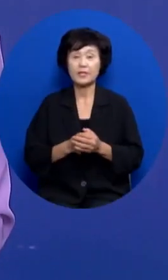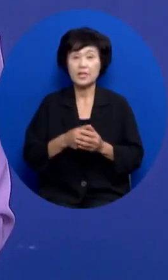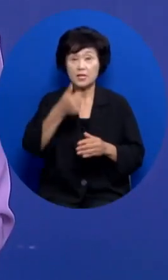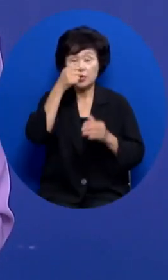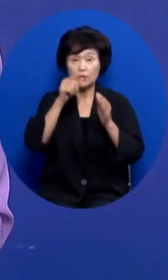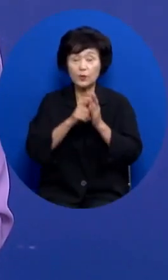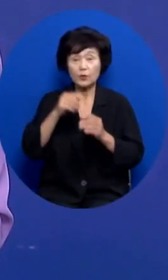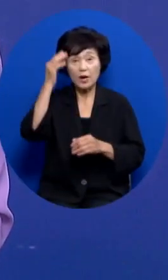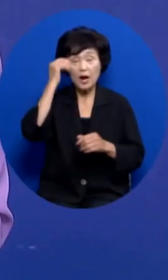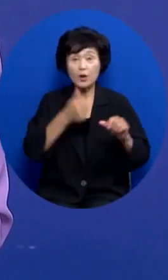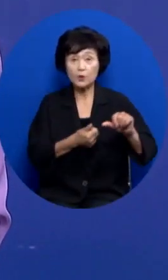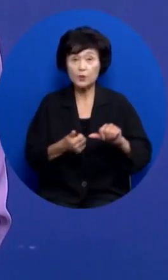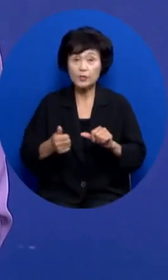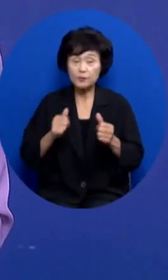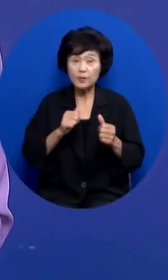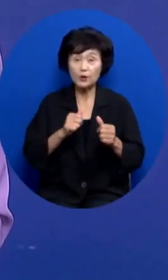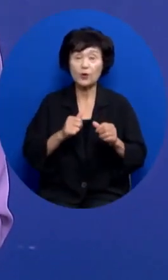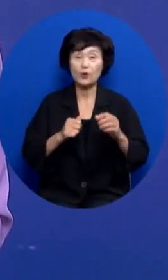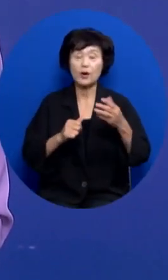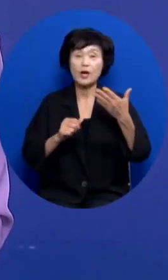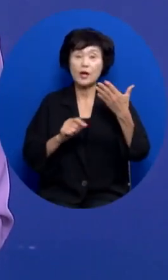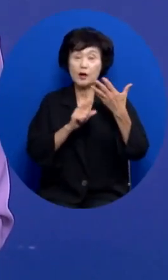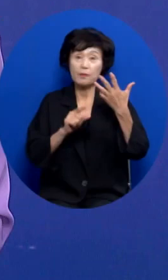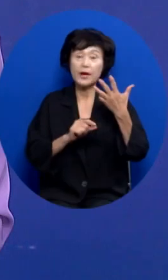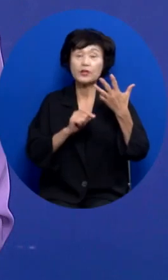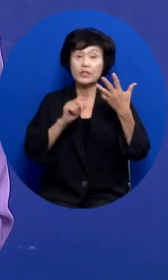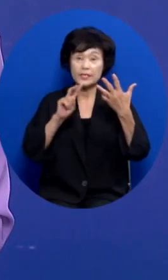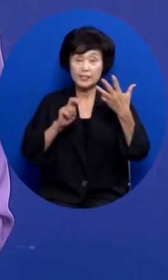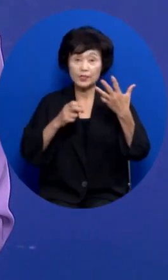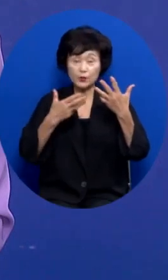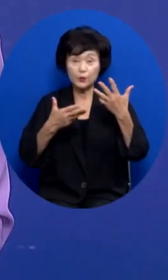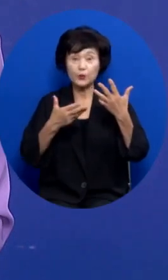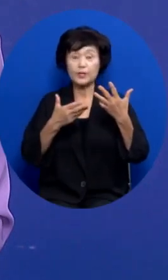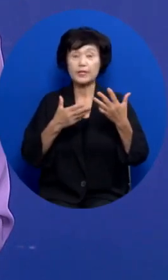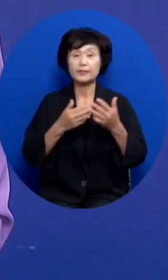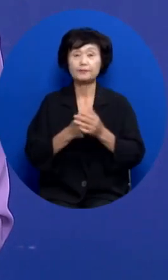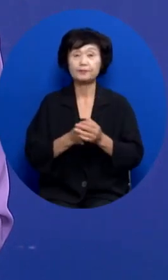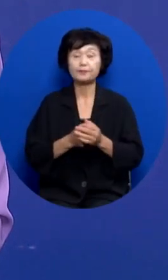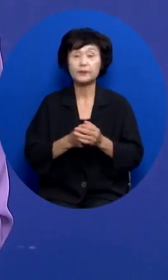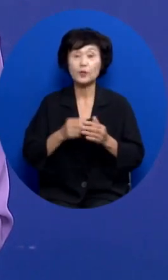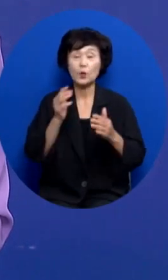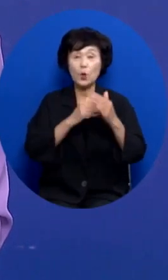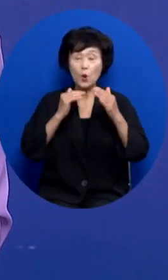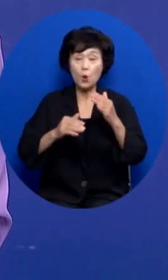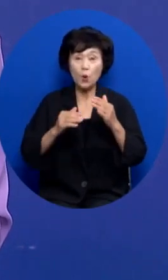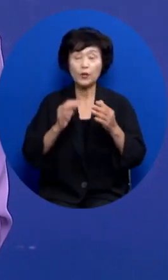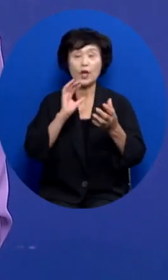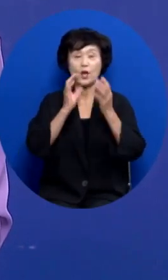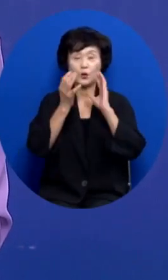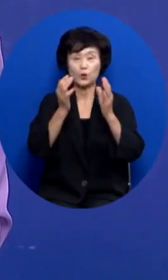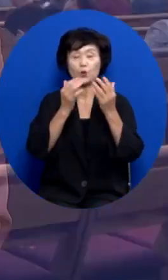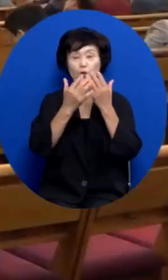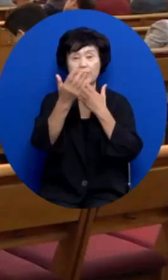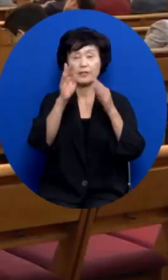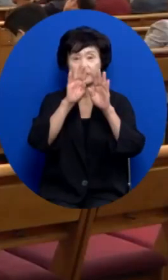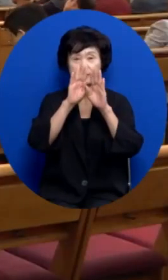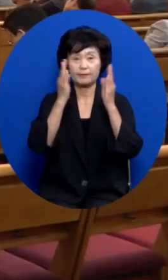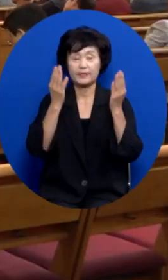기독교 한국침례회가 29일 제113차 총회 의장단 후보자 공개 토론회를 진행했습니다.